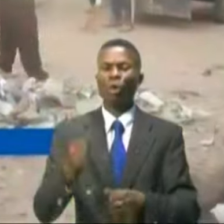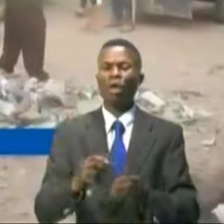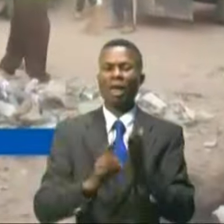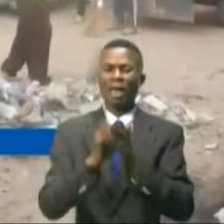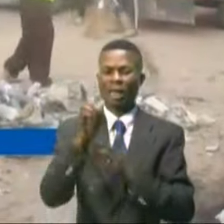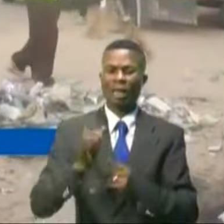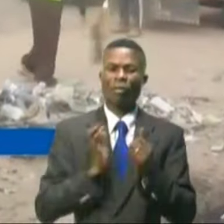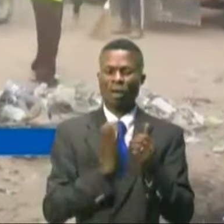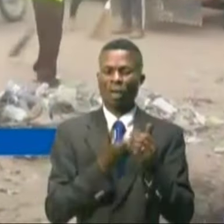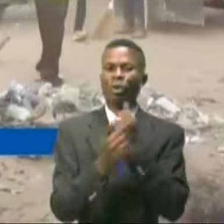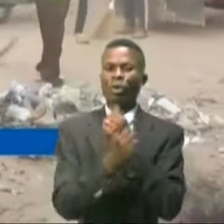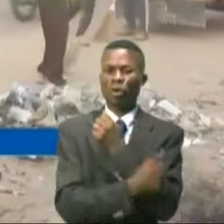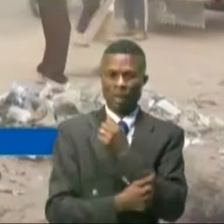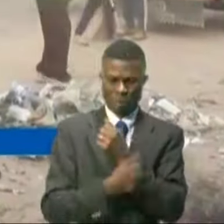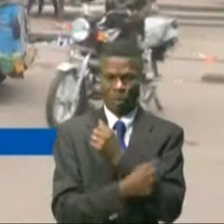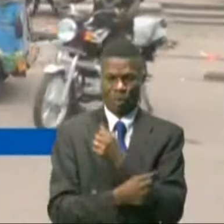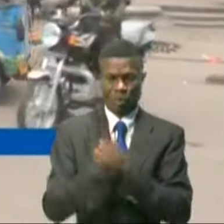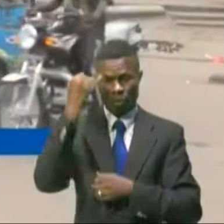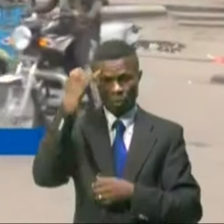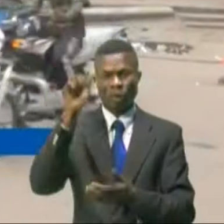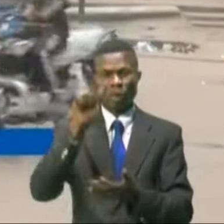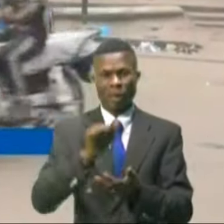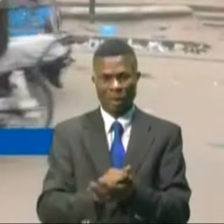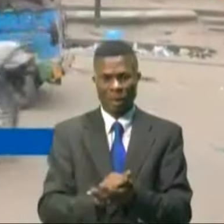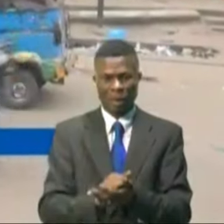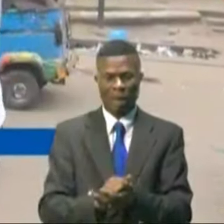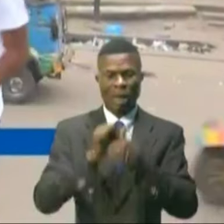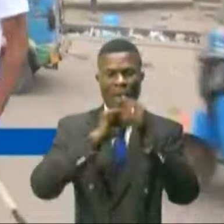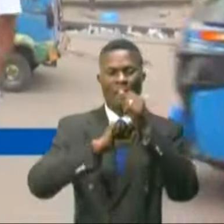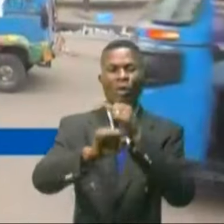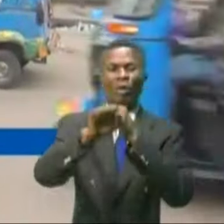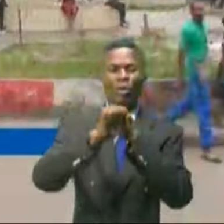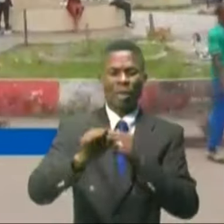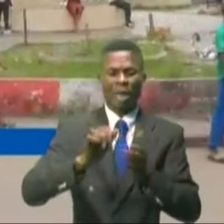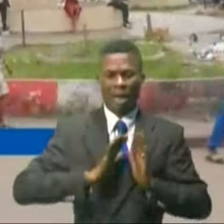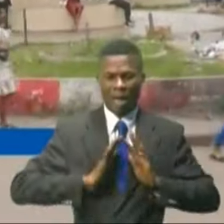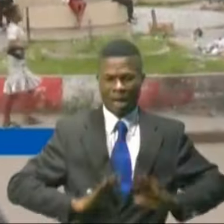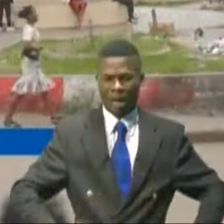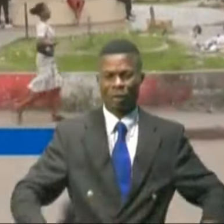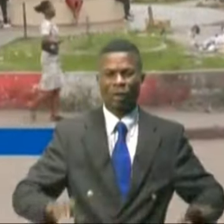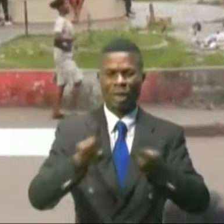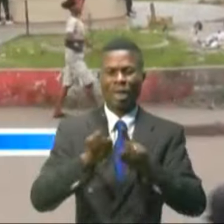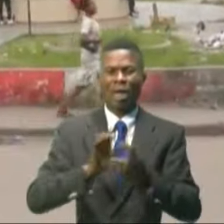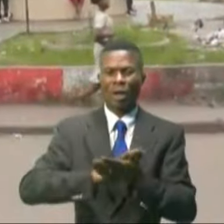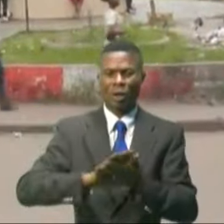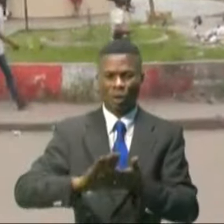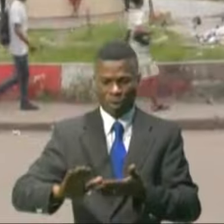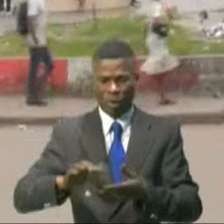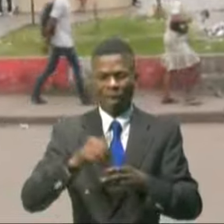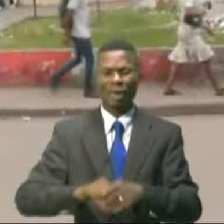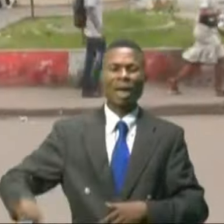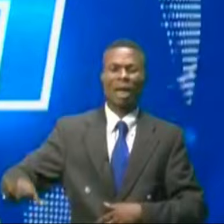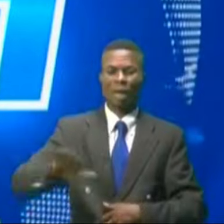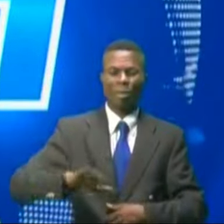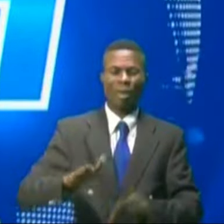Cette initiative visait par ailleurs à promouvoir l'hygiène et la propreté à l'échelle nationale.